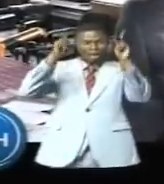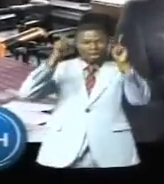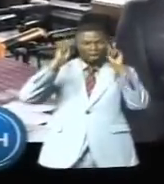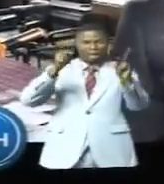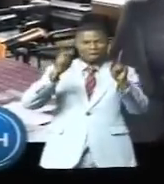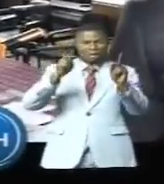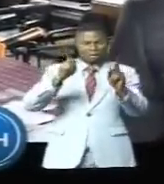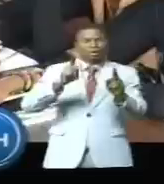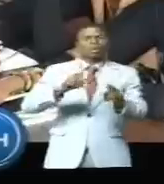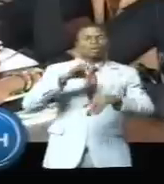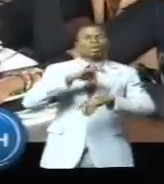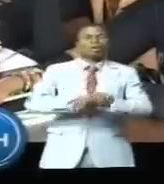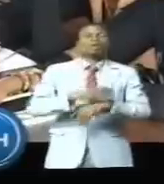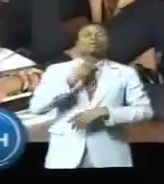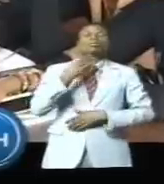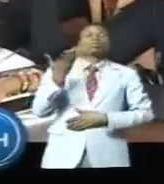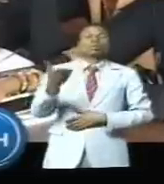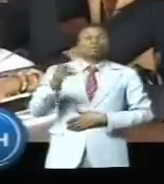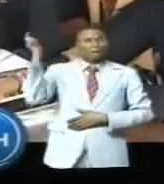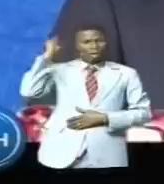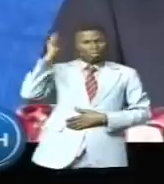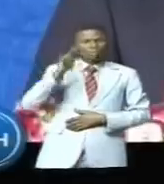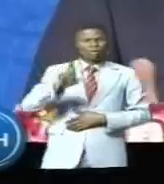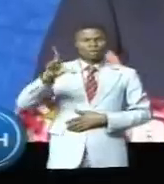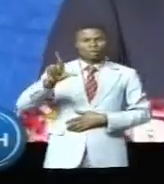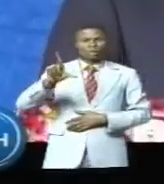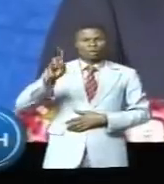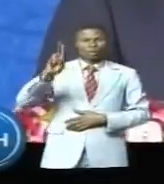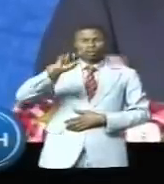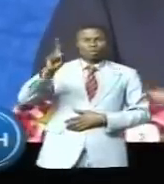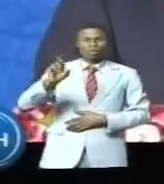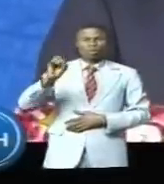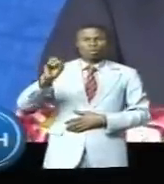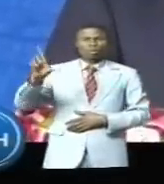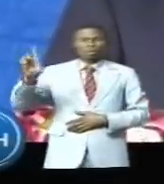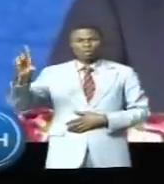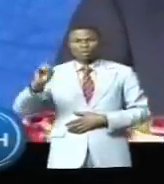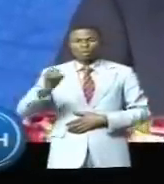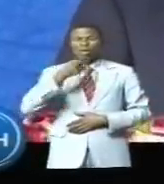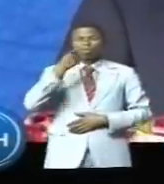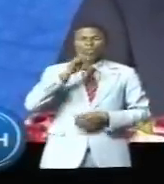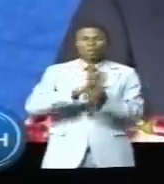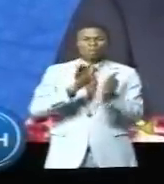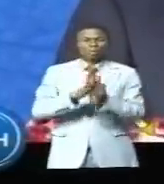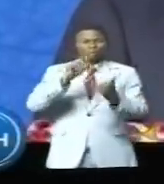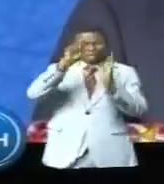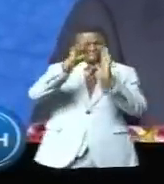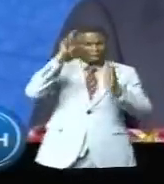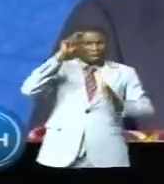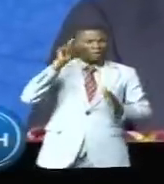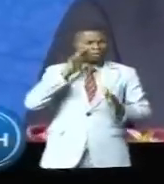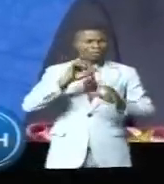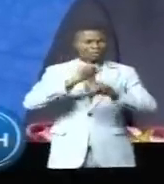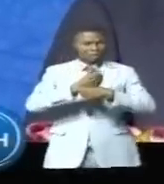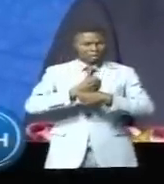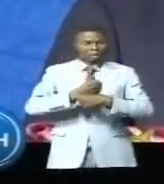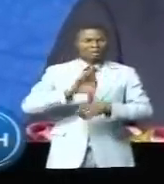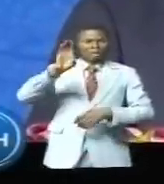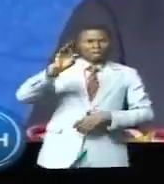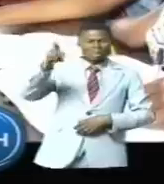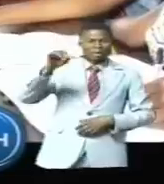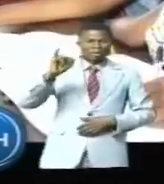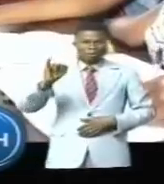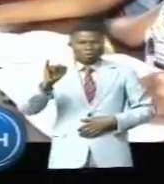de rétention. Le professeur Luzolo Bombi, lui, s'est appesanti sur le contexte de la création de la CPI